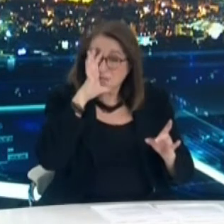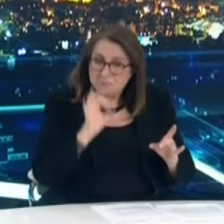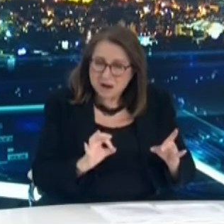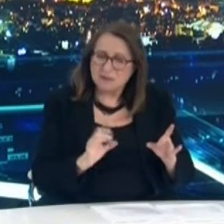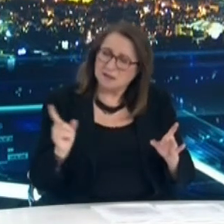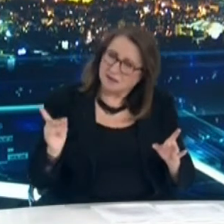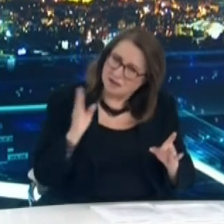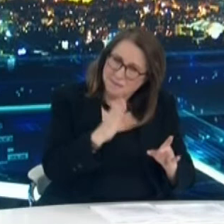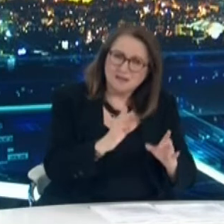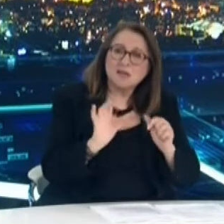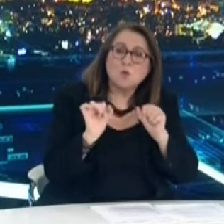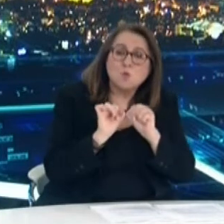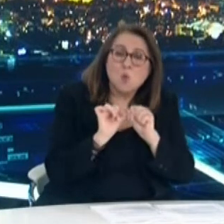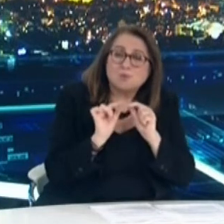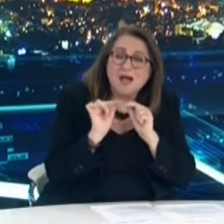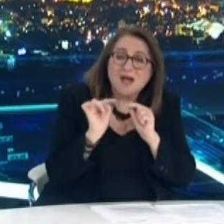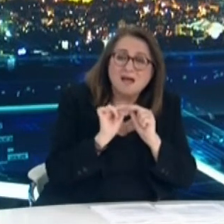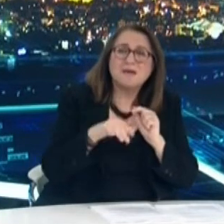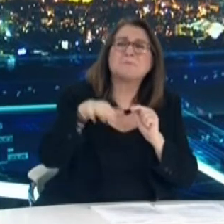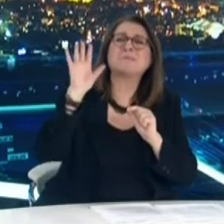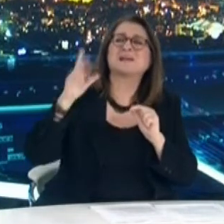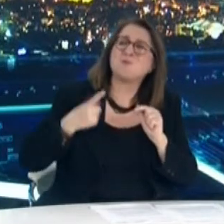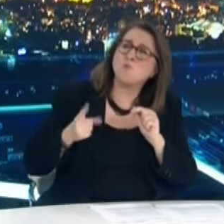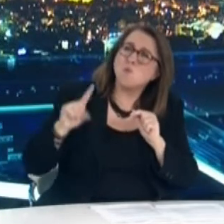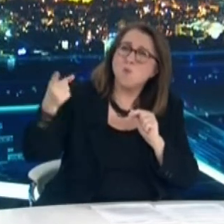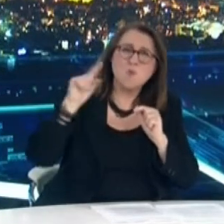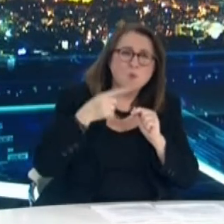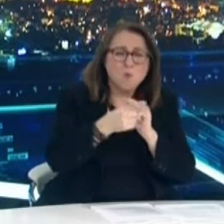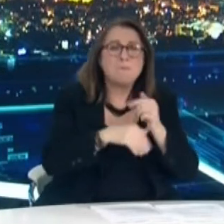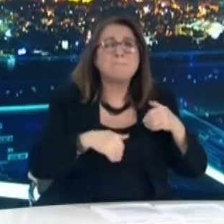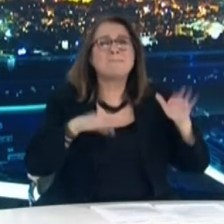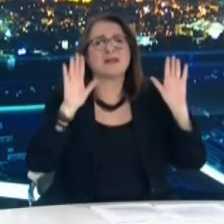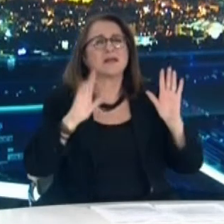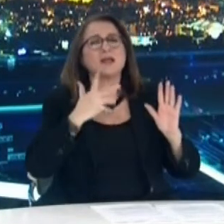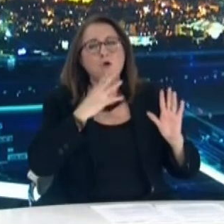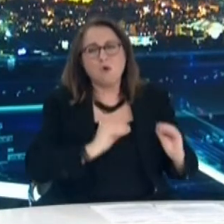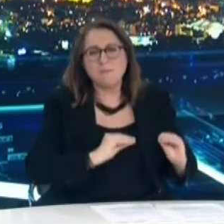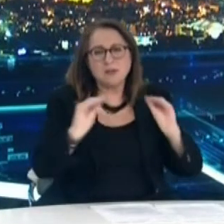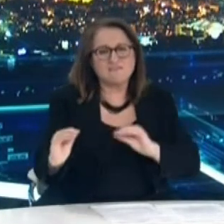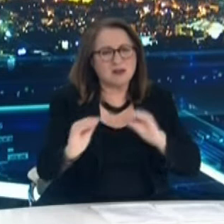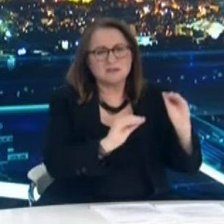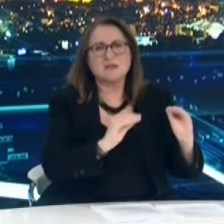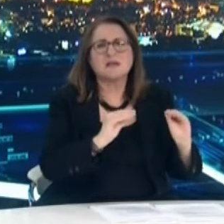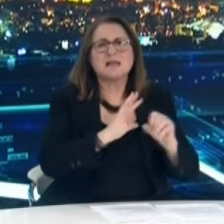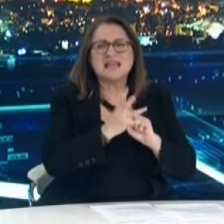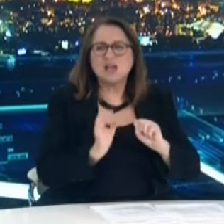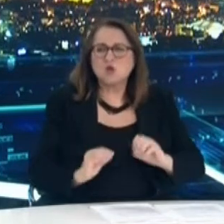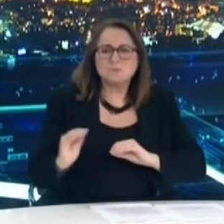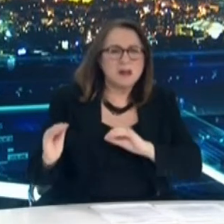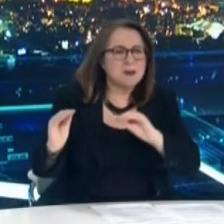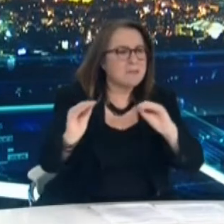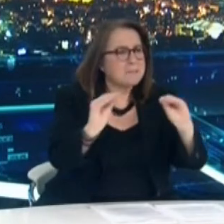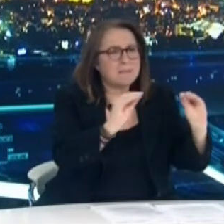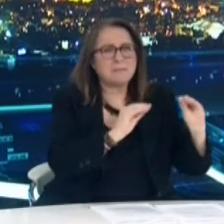δυνατή απόσταση κάθε φορά, ώστε να περιοριστεί η διασπορά του ιού από περιοχή σε περιοχή, από γειτονιά σε γειτονιά, από παρέα σε